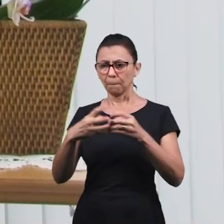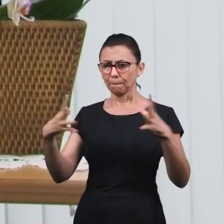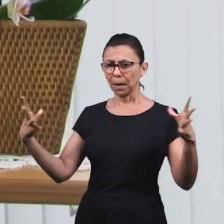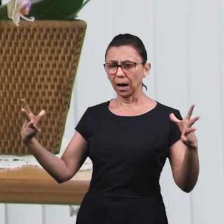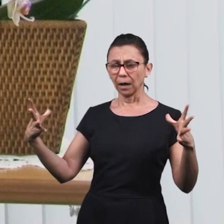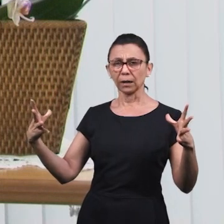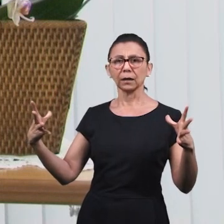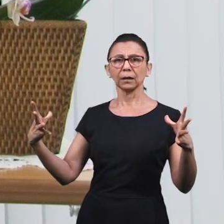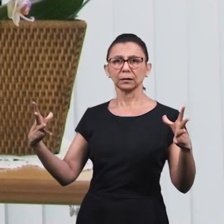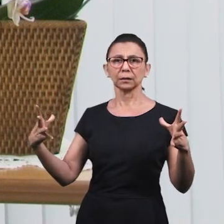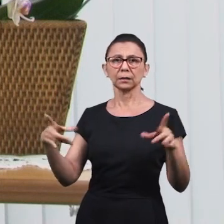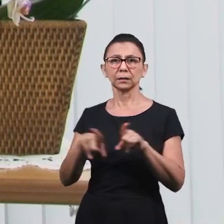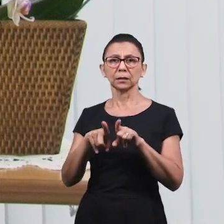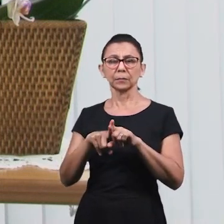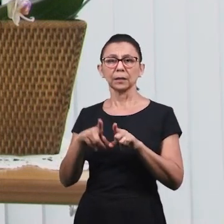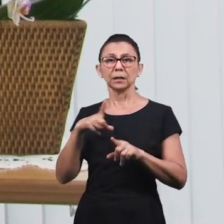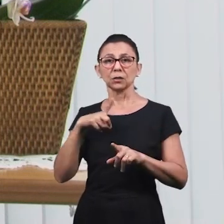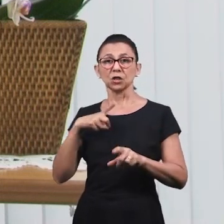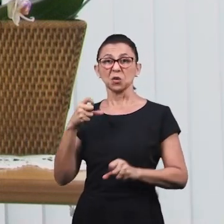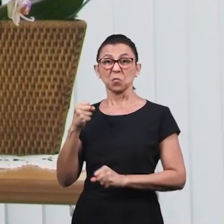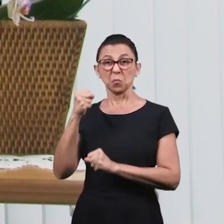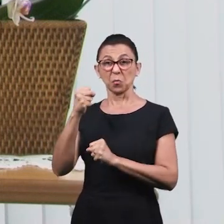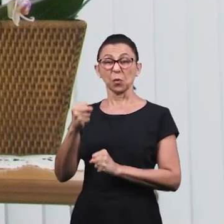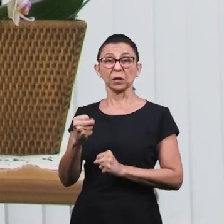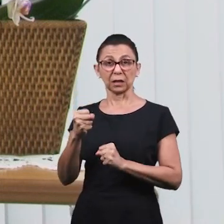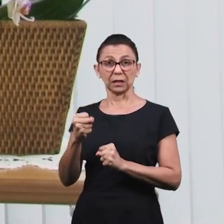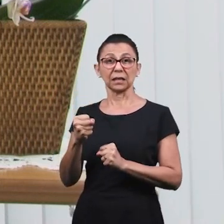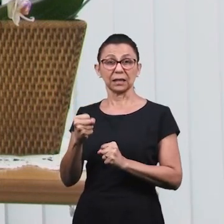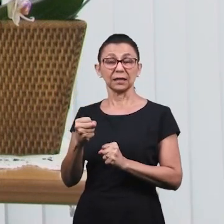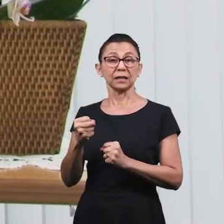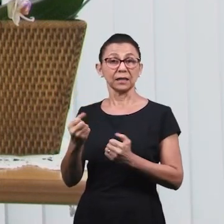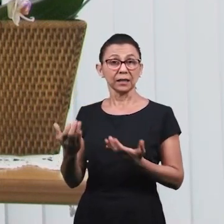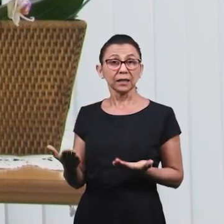Donc avec les guérisons, les signes,